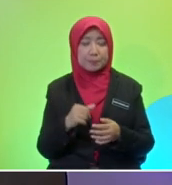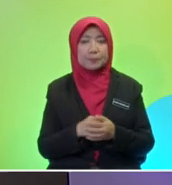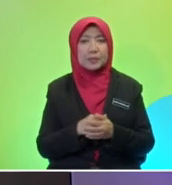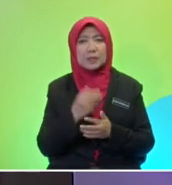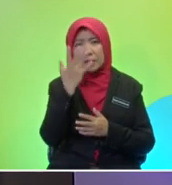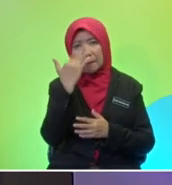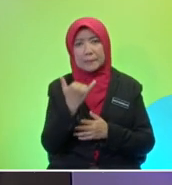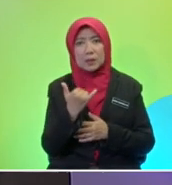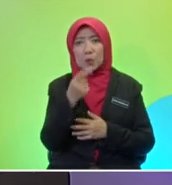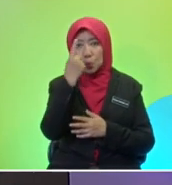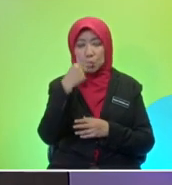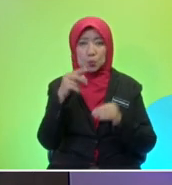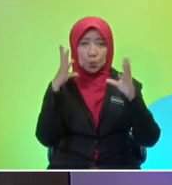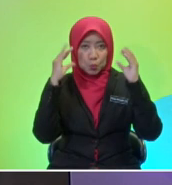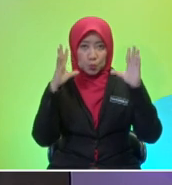guru